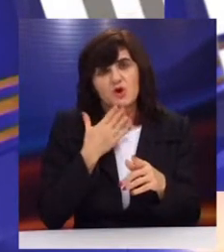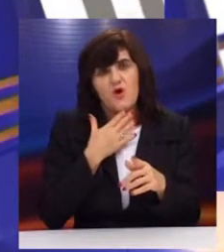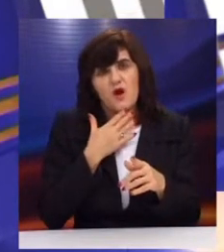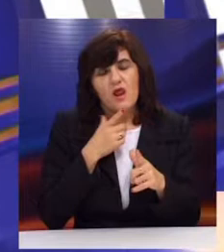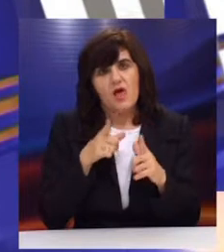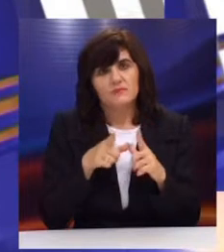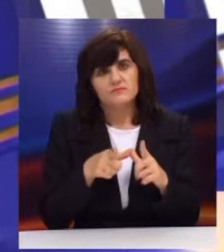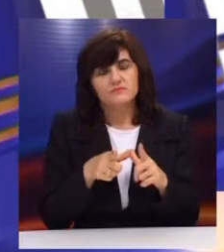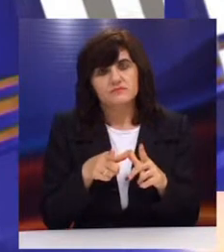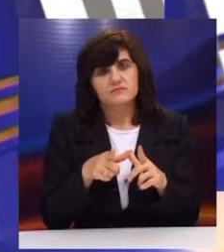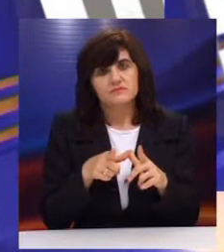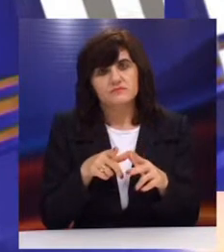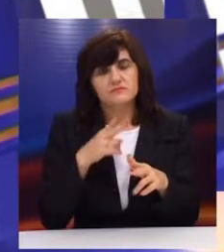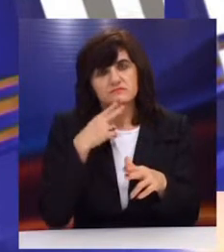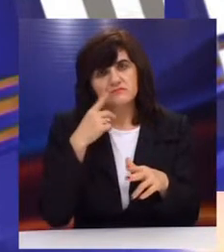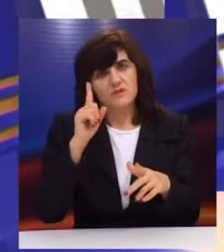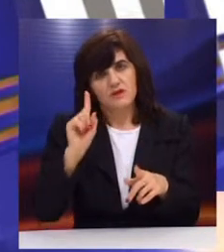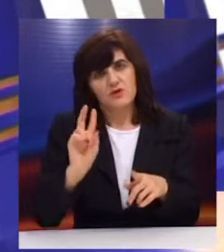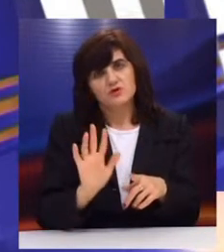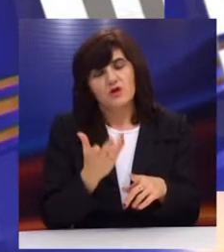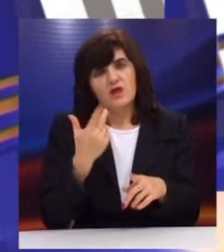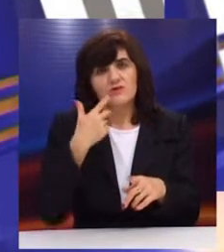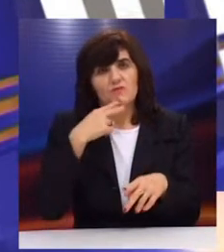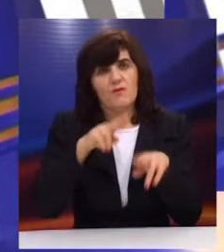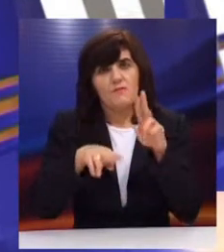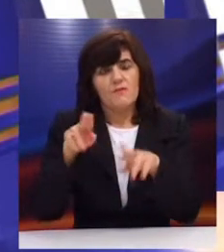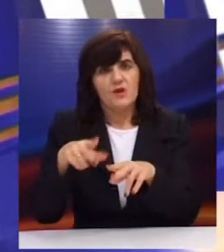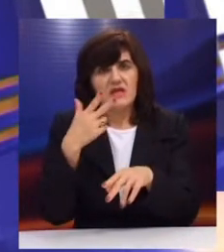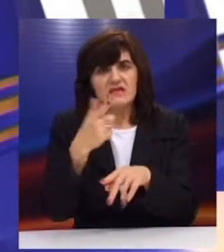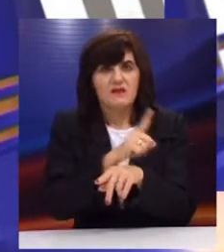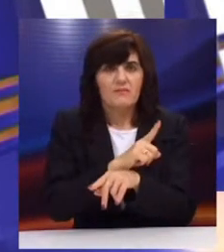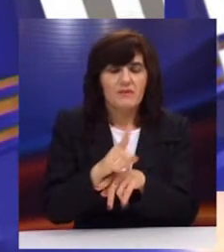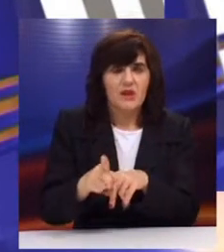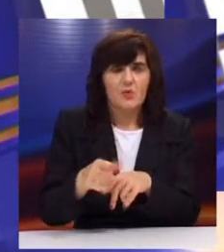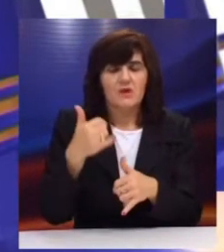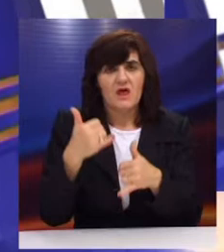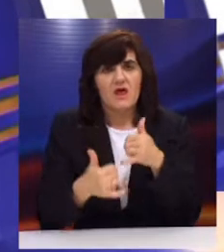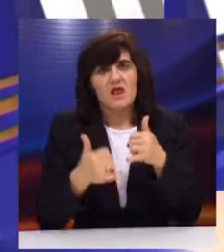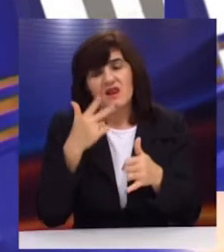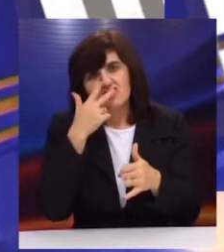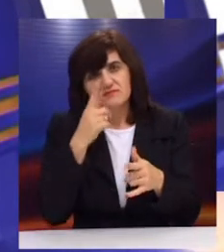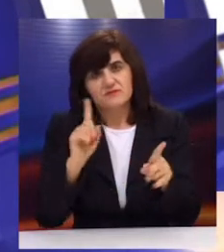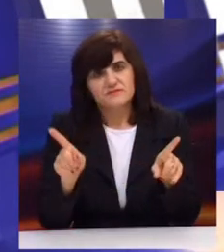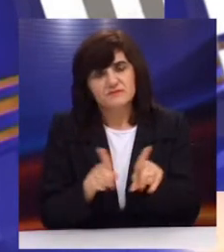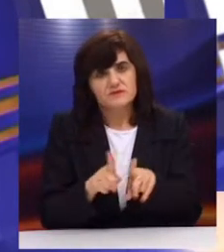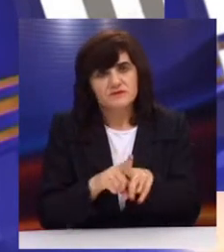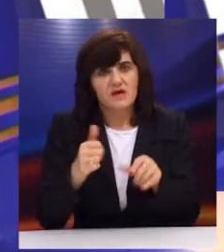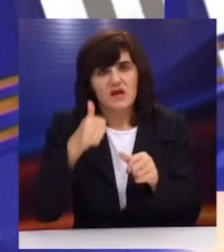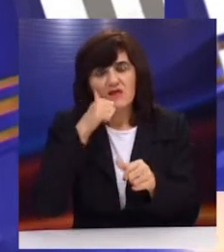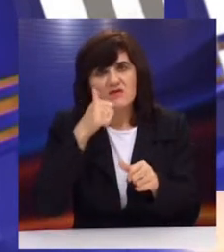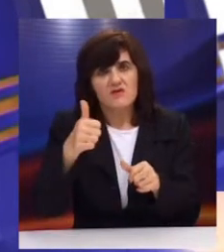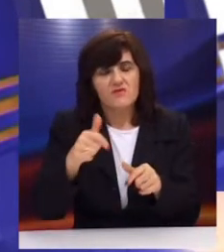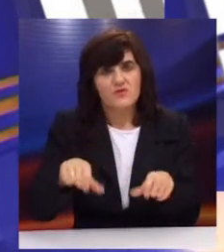škola neki oblici štrajka, verovatno 30 minuta ili nekad znači jednodnevan štrajk